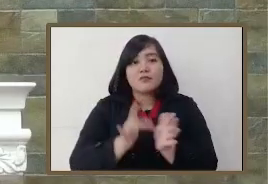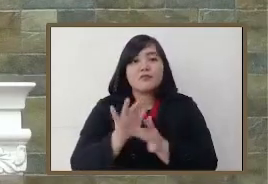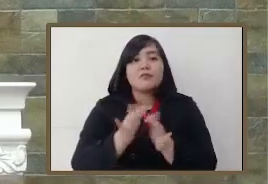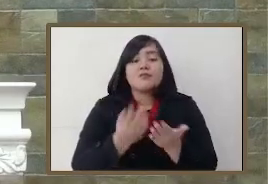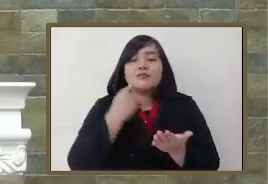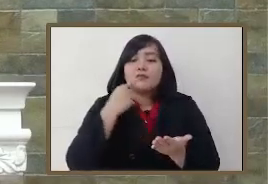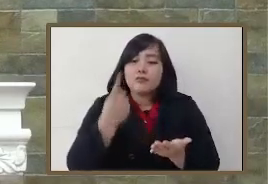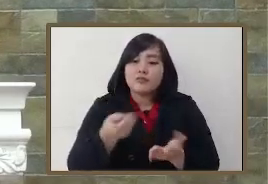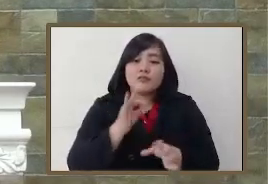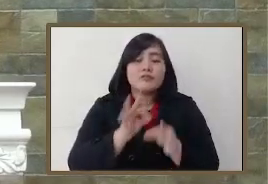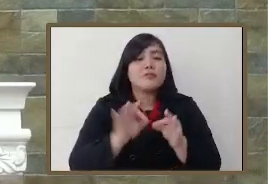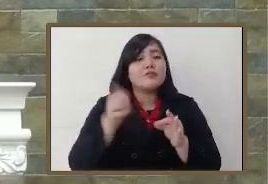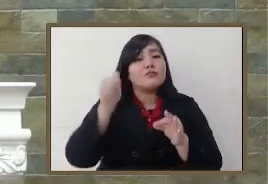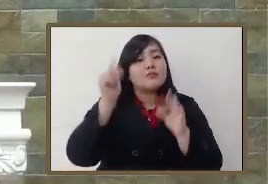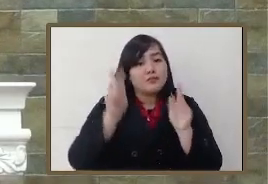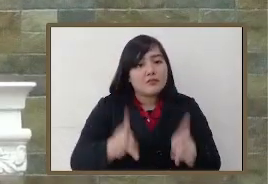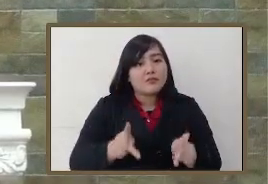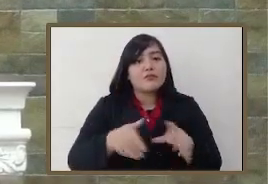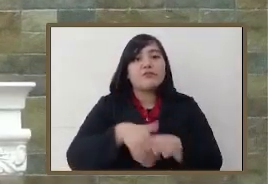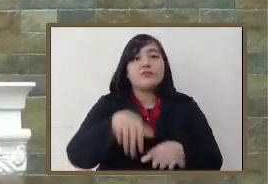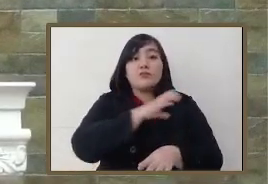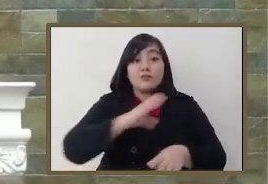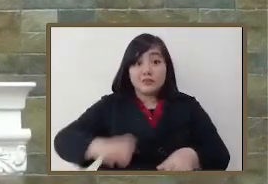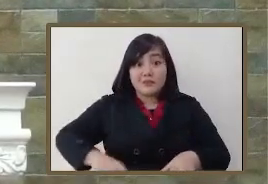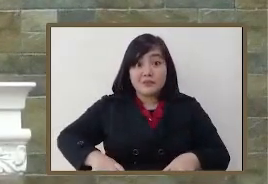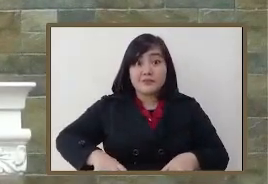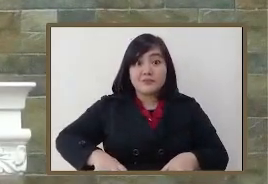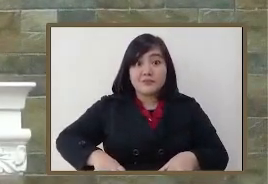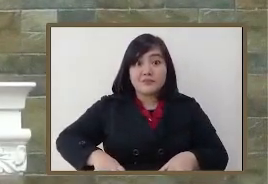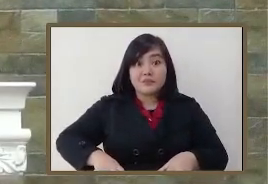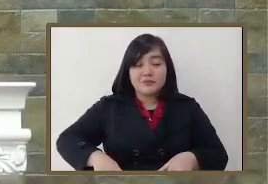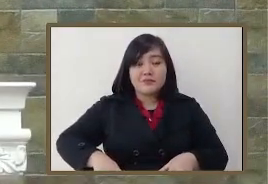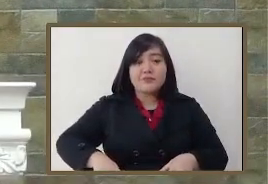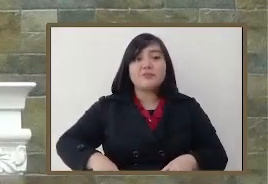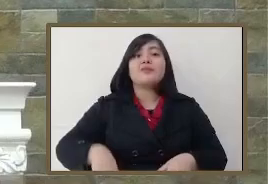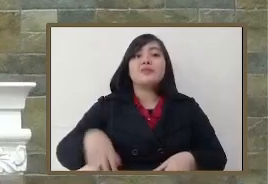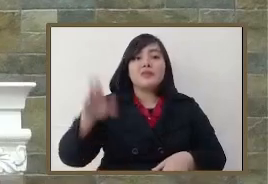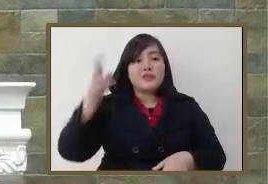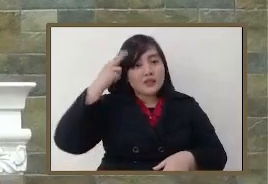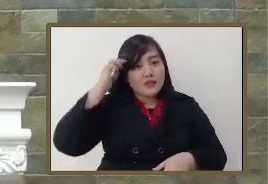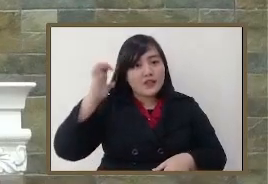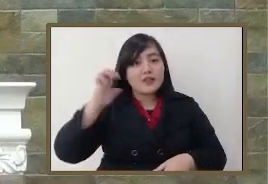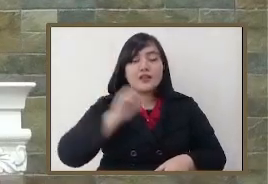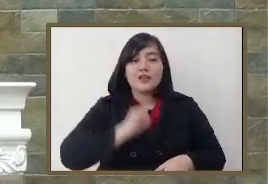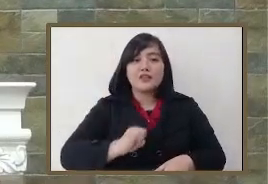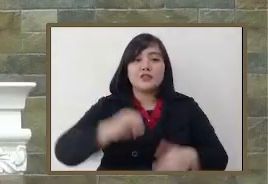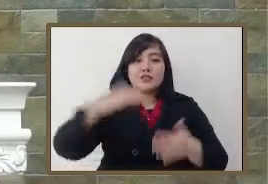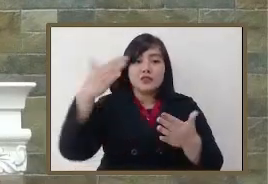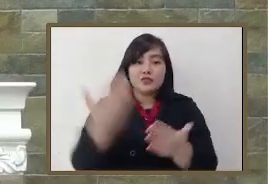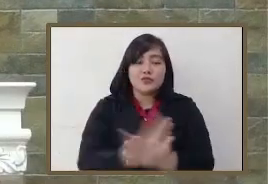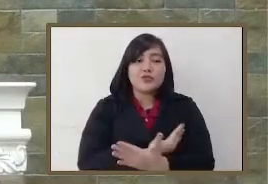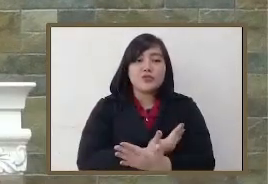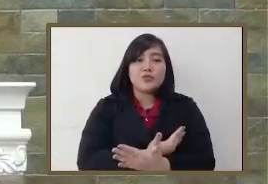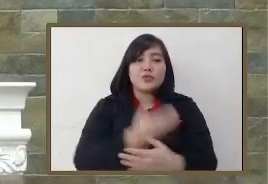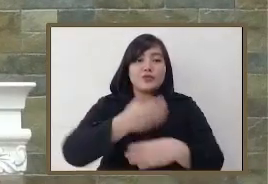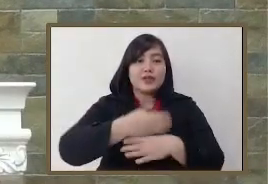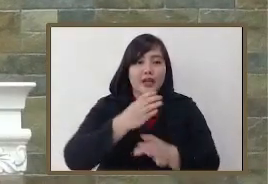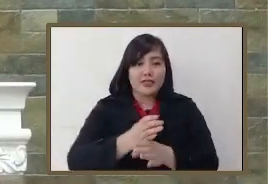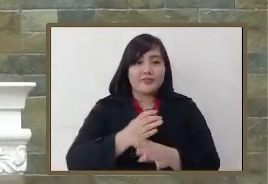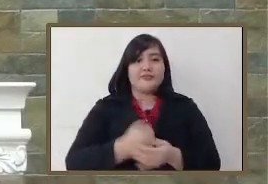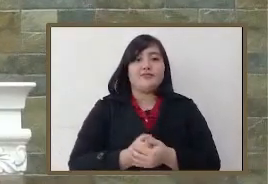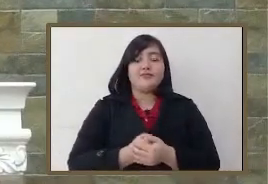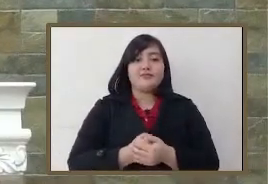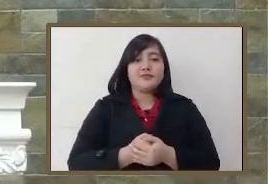in Christ, he is a new. Say louder. Alright? Why is that?